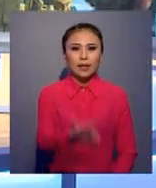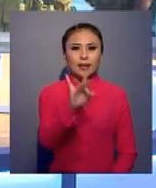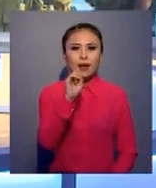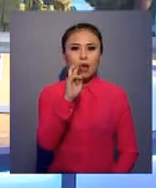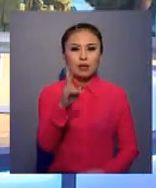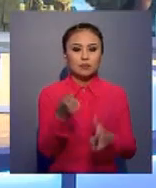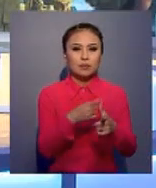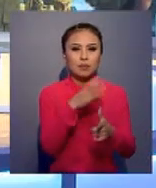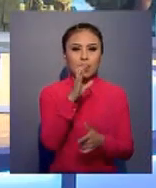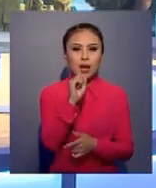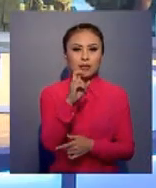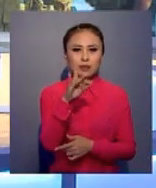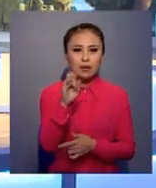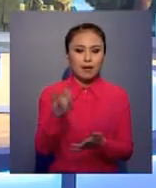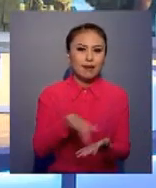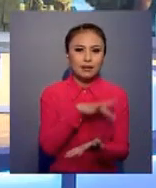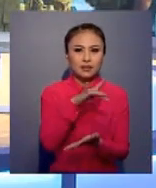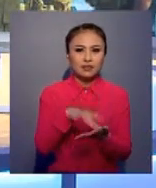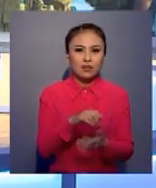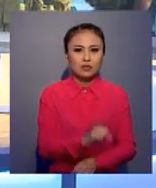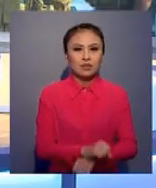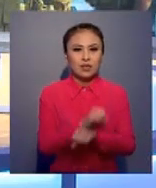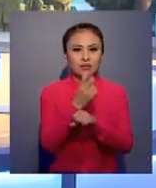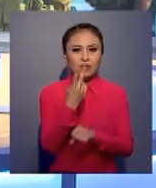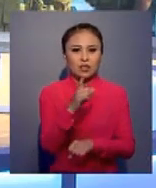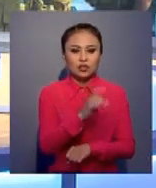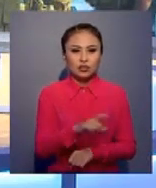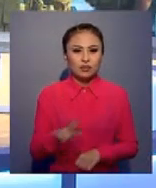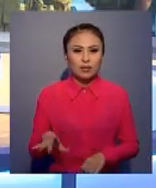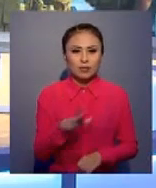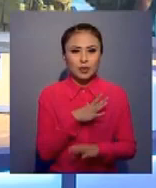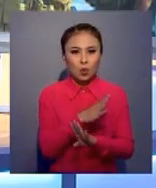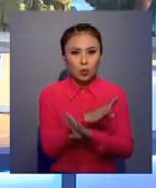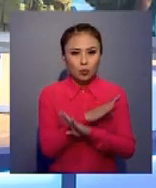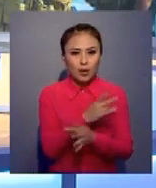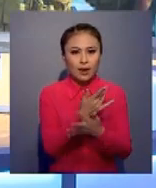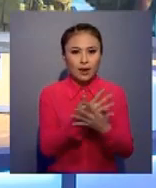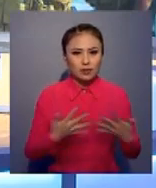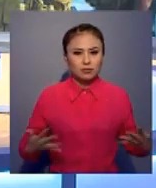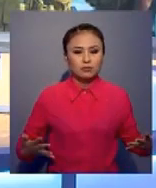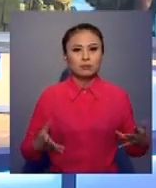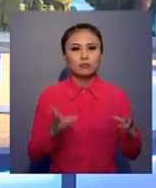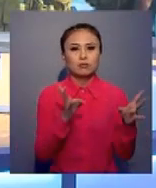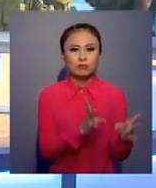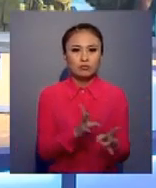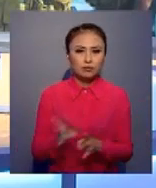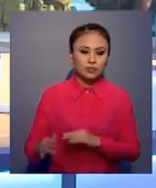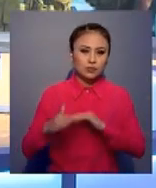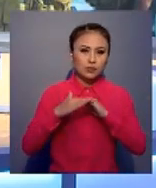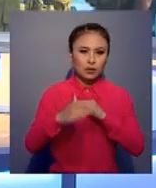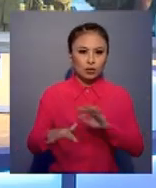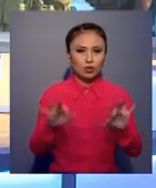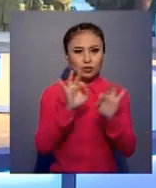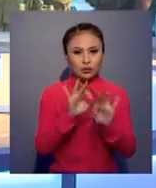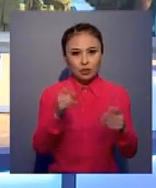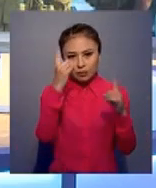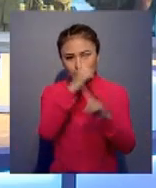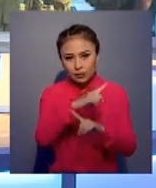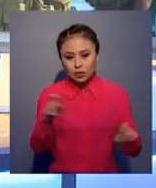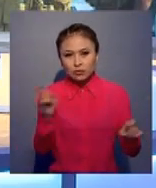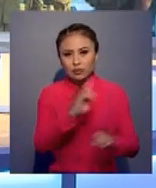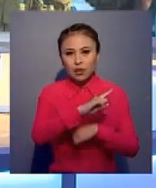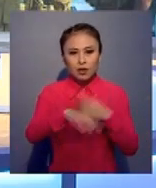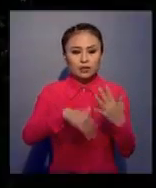Ирактың Басра қаласындағы ереуілдер кезінде екі адам қаза тапты. 10 шақтысы түрлі деңгейде жарақат алған. Жергілікті ақпарат құралдарының хабарлауынша